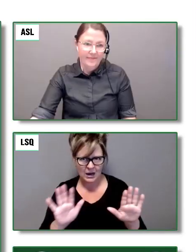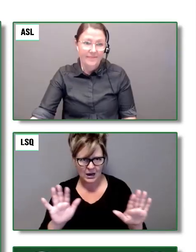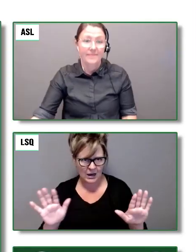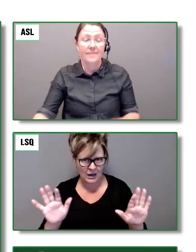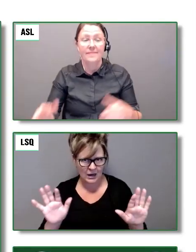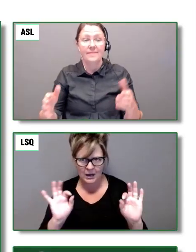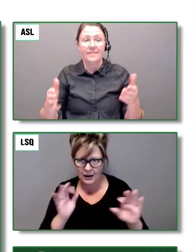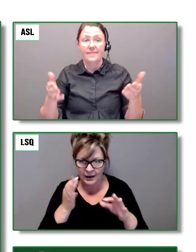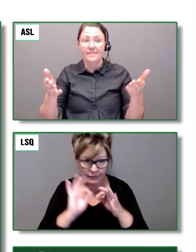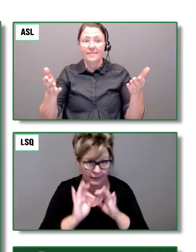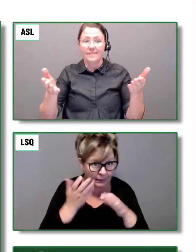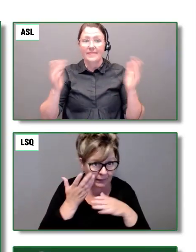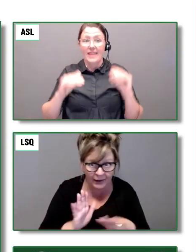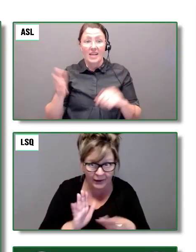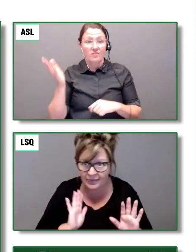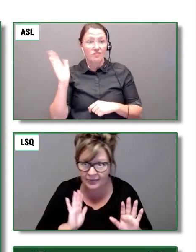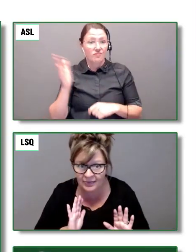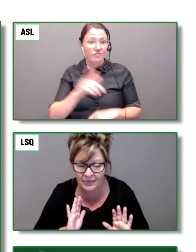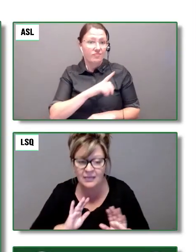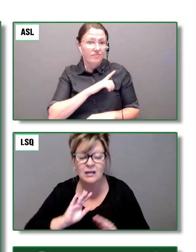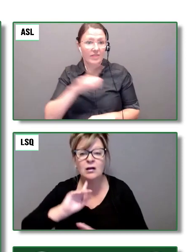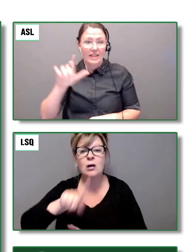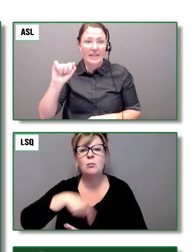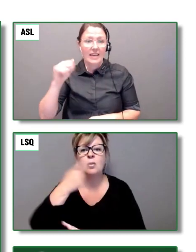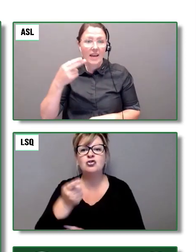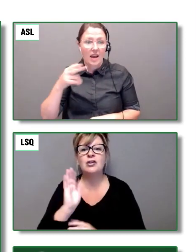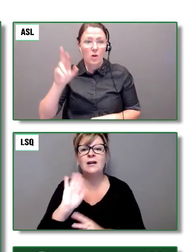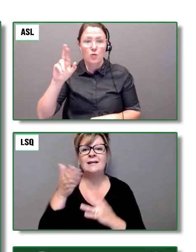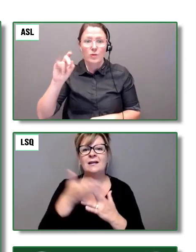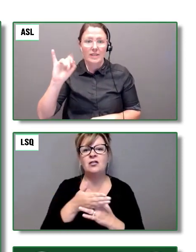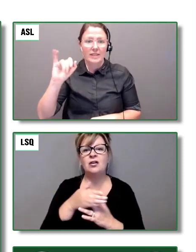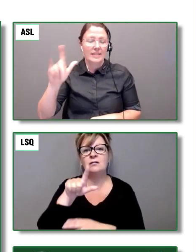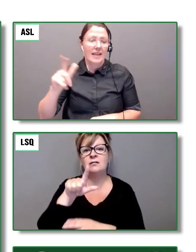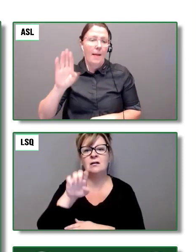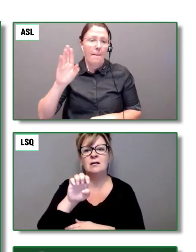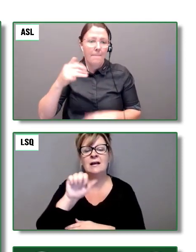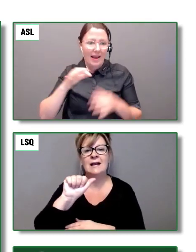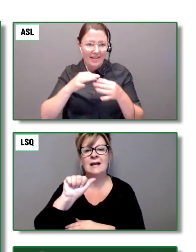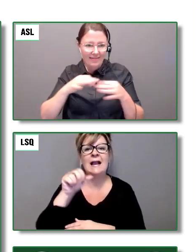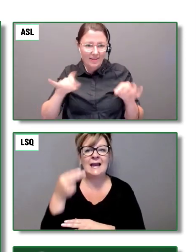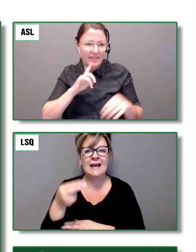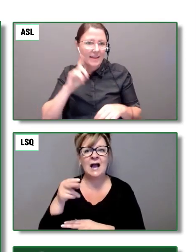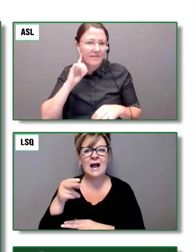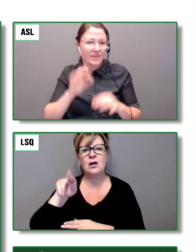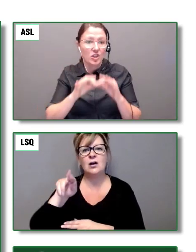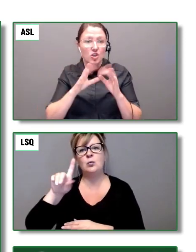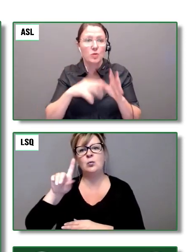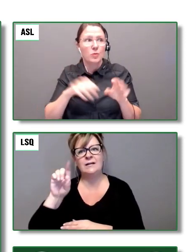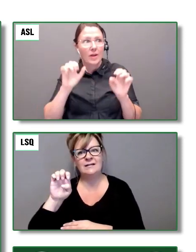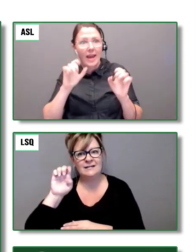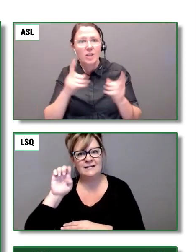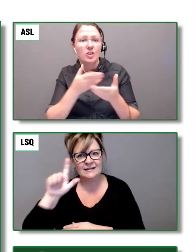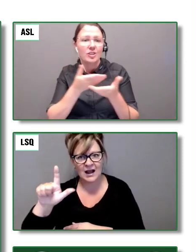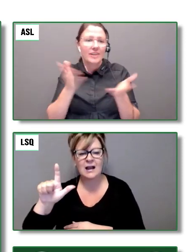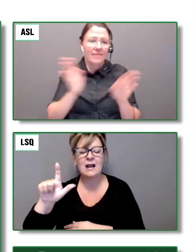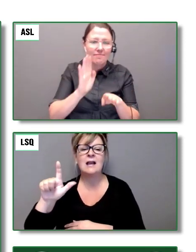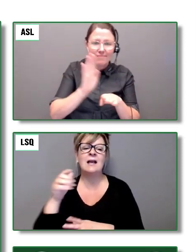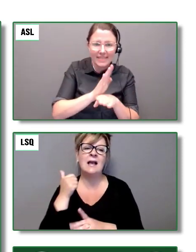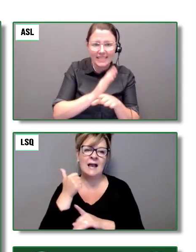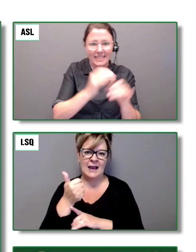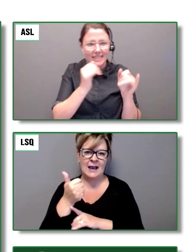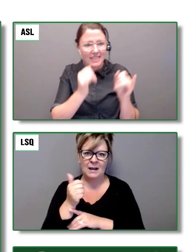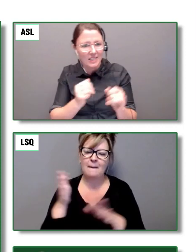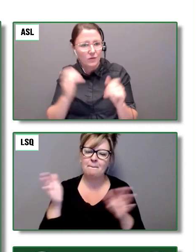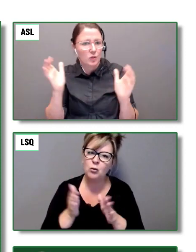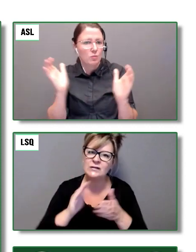Notre prochaine intervenante est Leah Riddell. Leah est une entrepreneuse sourde bilingue qui éduque les particuliers, les petites entreprises et les